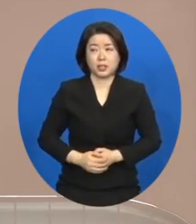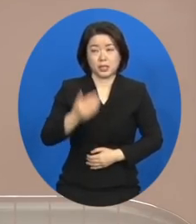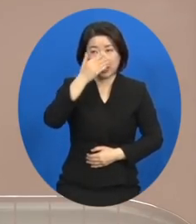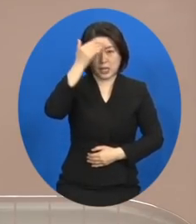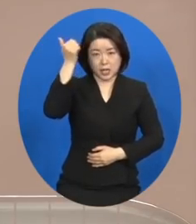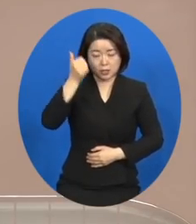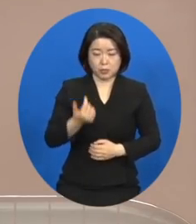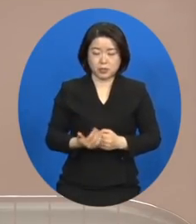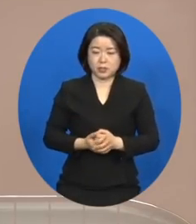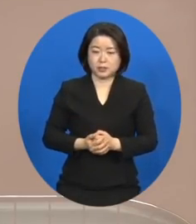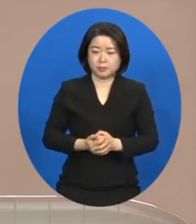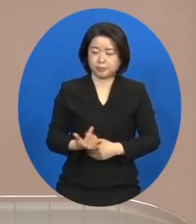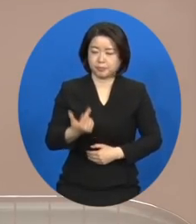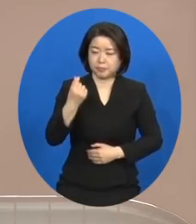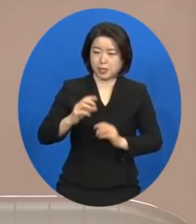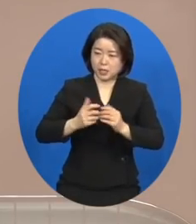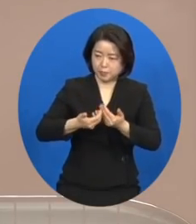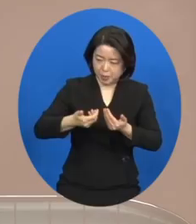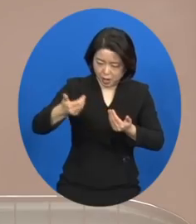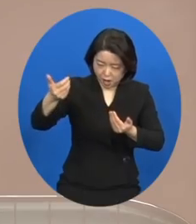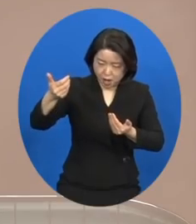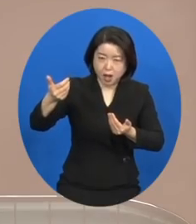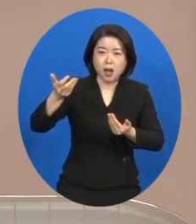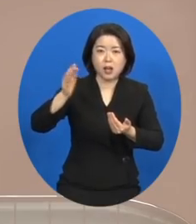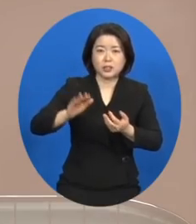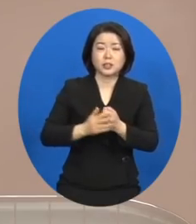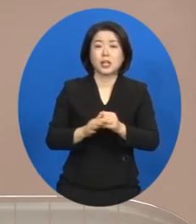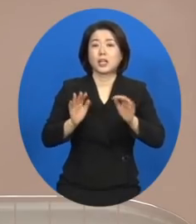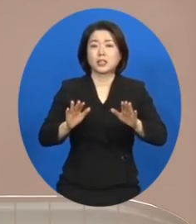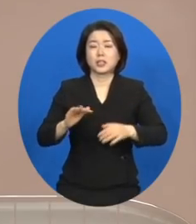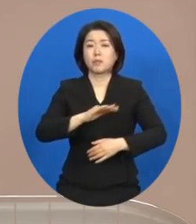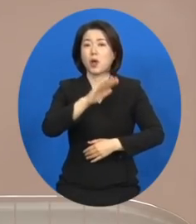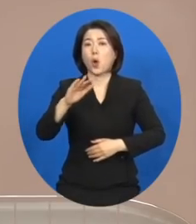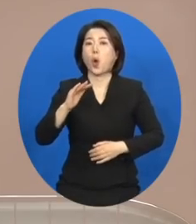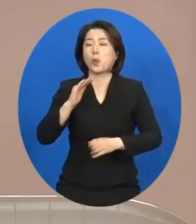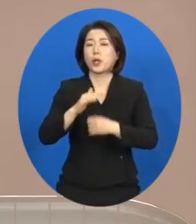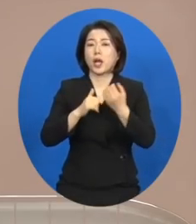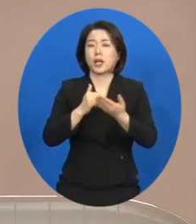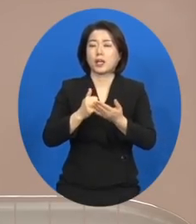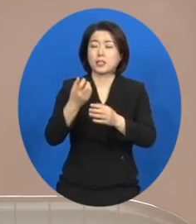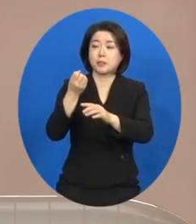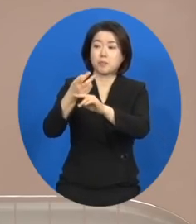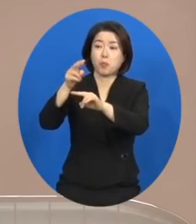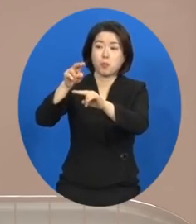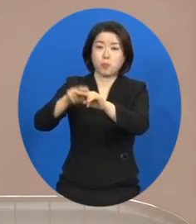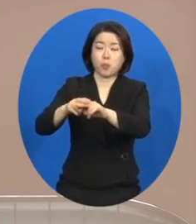할아버지를 그렇게 일찍 데려가시더니 이제는 우리 하나님 보좌 옆에서